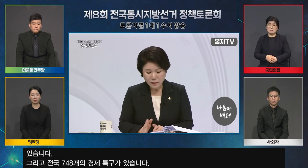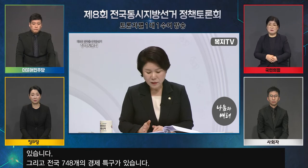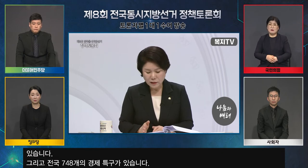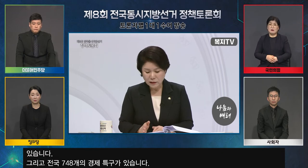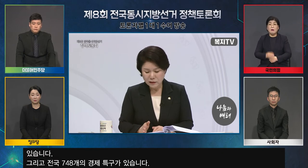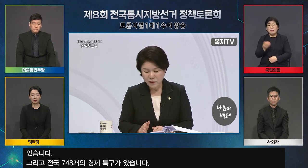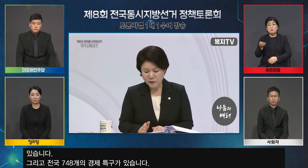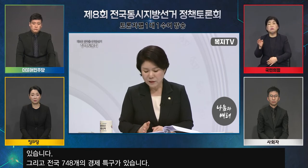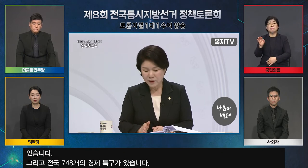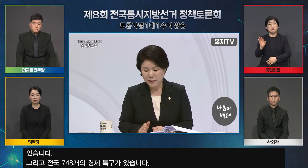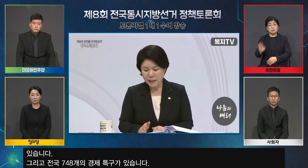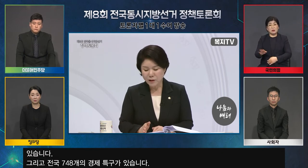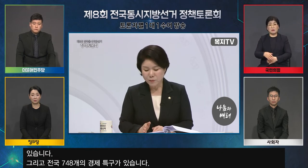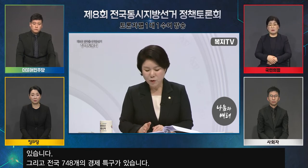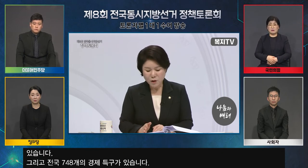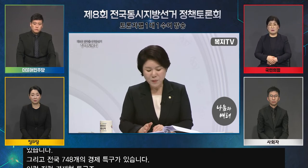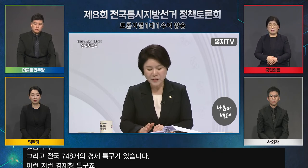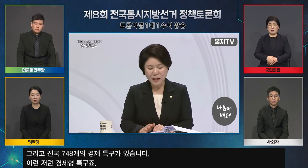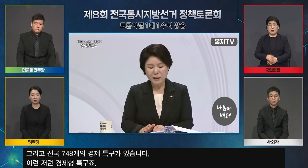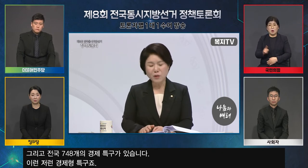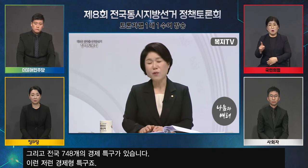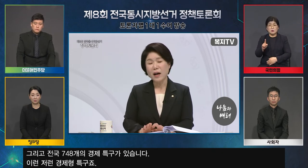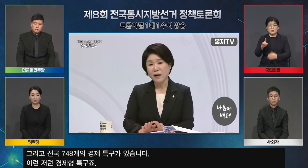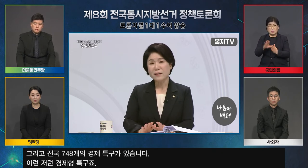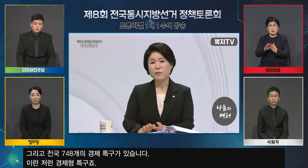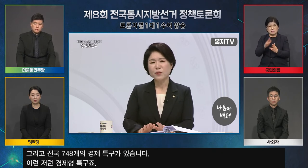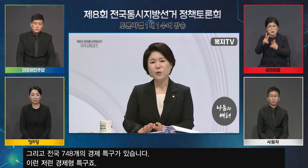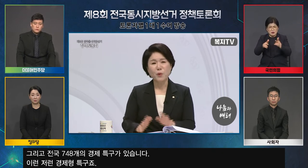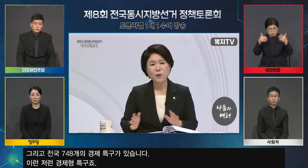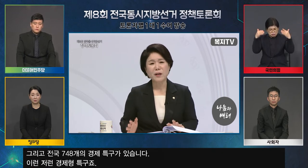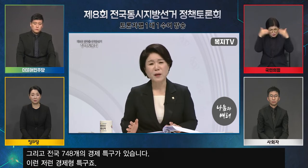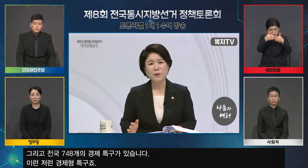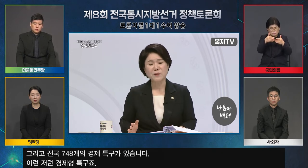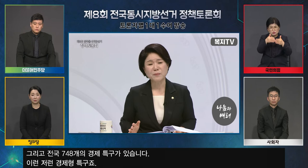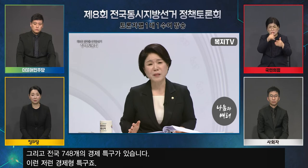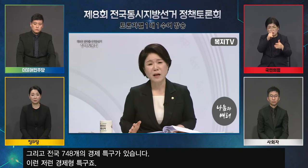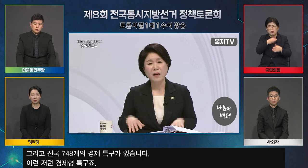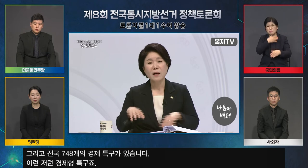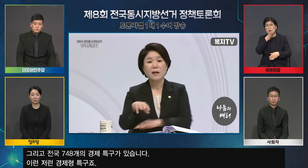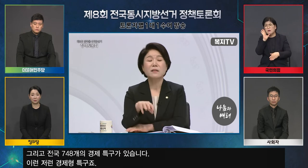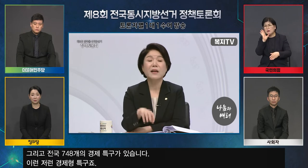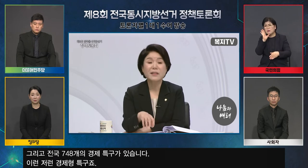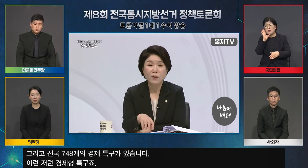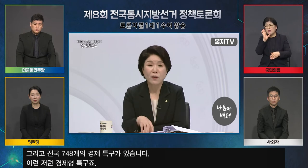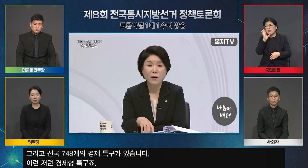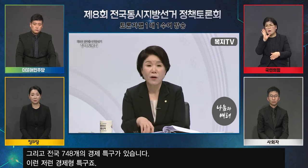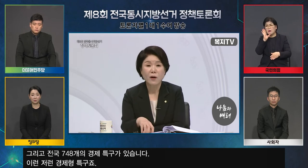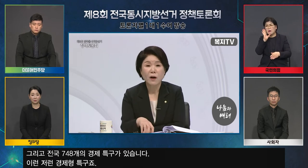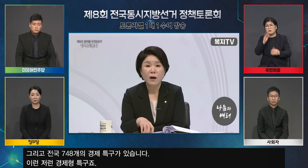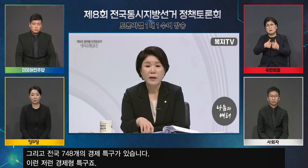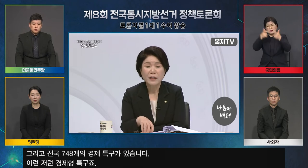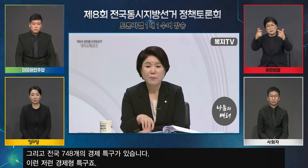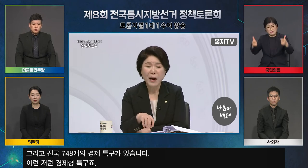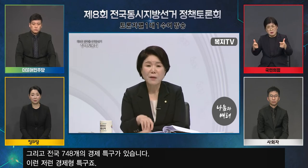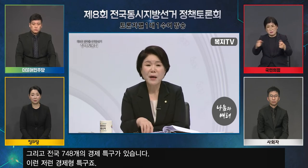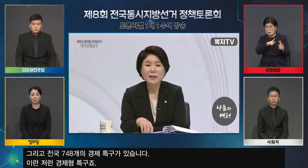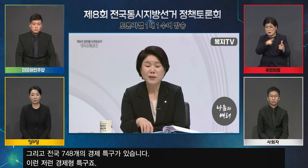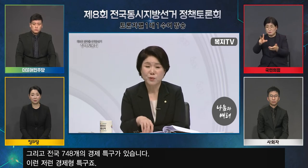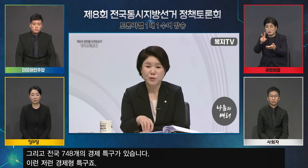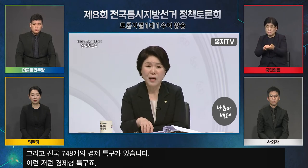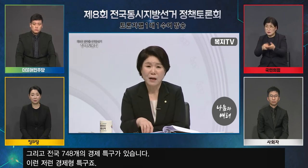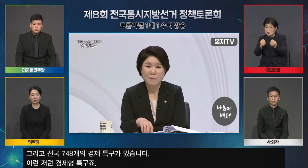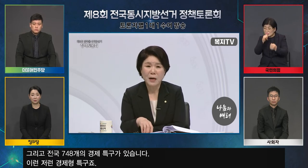어떤 것은 산업 쏠림 현상이 더욱 악화되고요. 노령화되고 있습니다. 그래서 이게